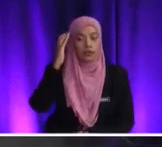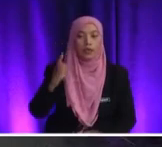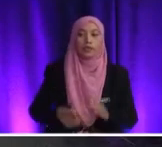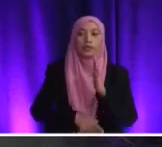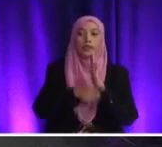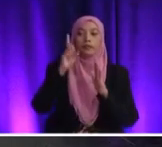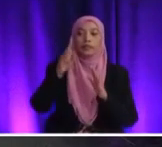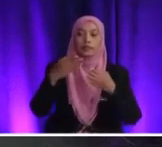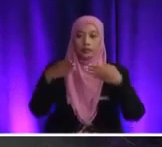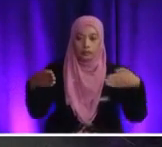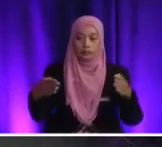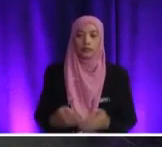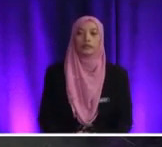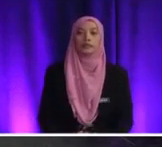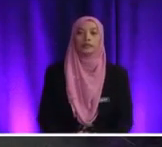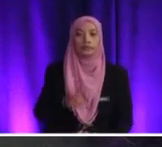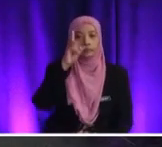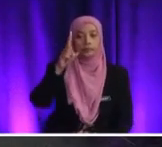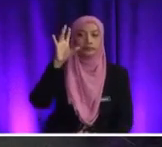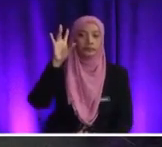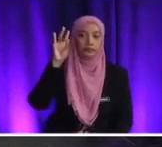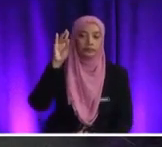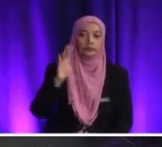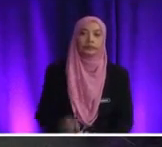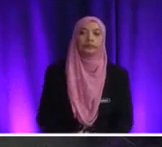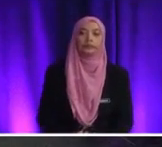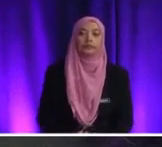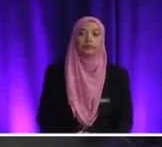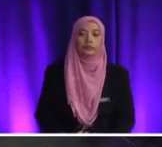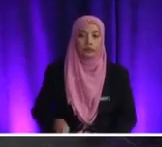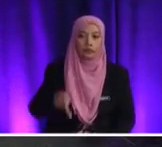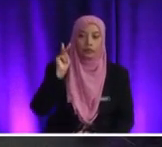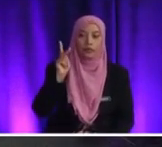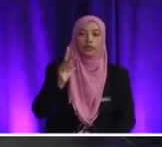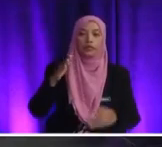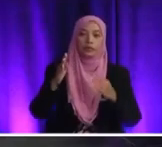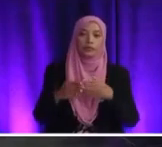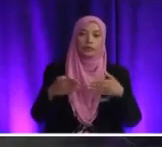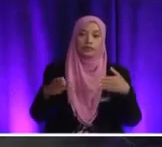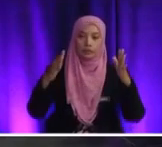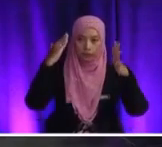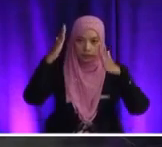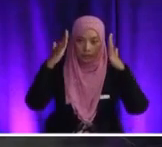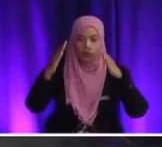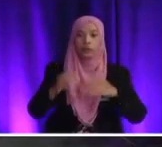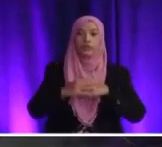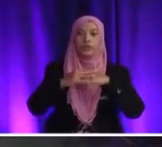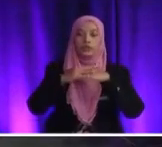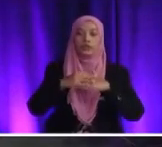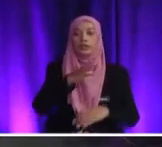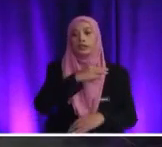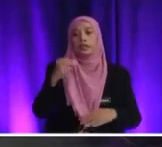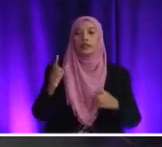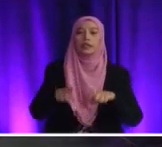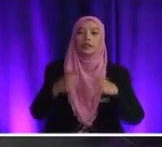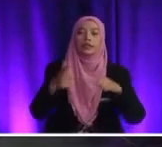TH7 betul satu bintang menguasai bahasa Melayu bahasa Inggris fase lain-lain lah